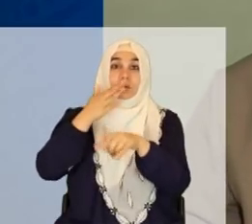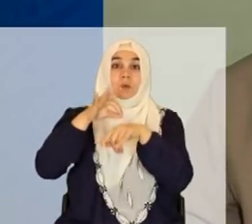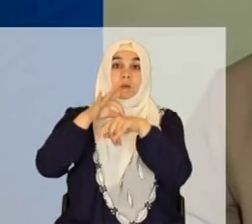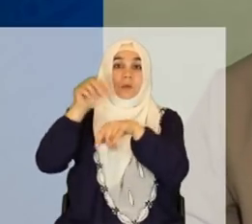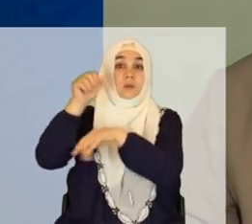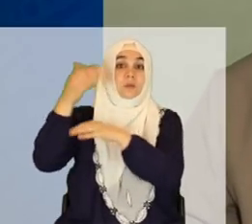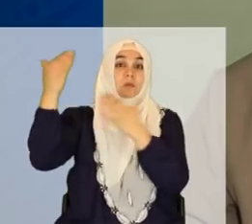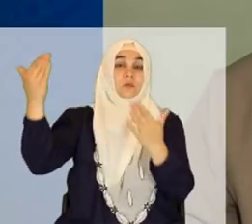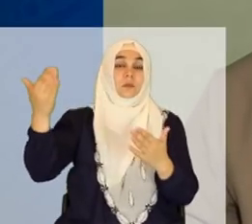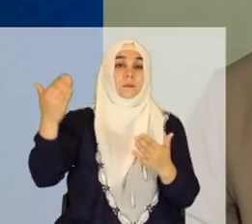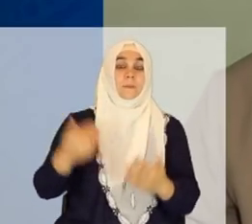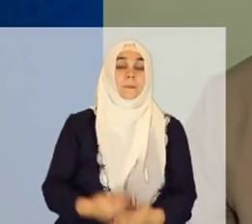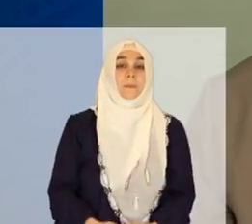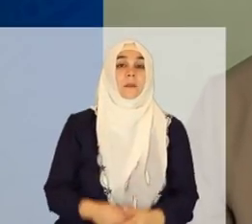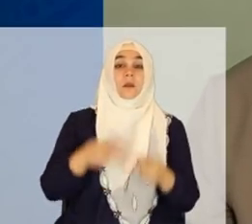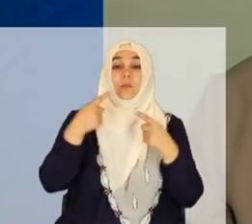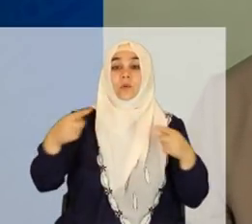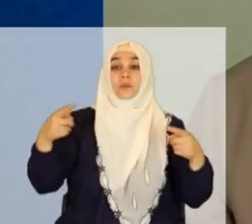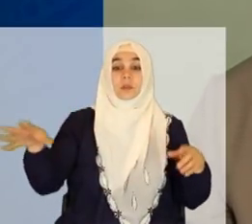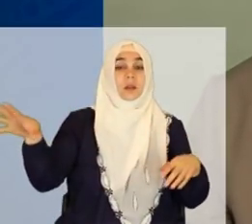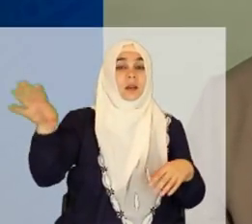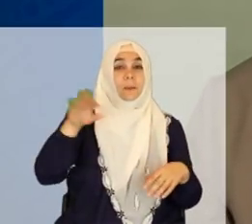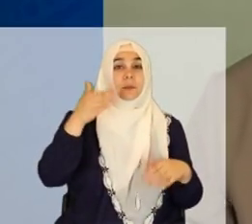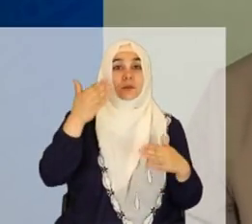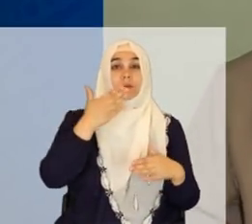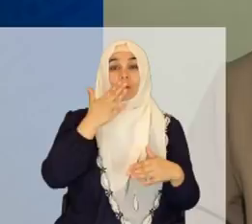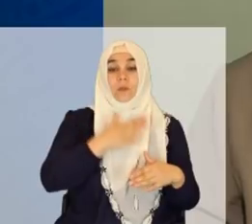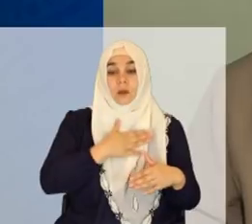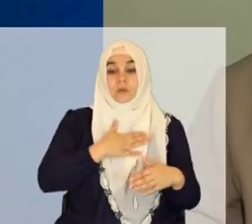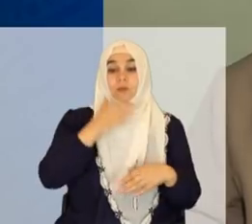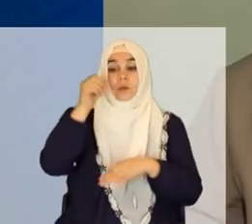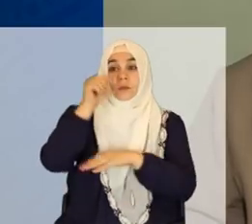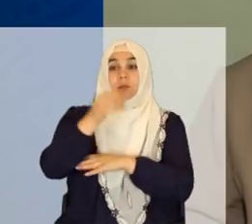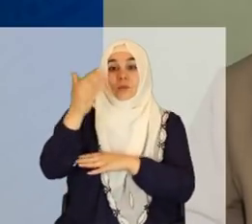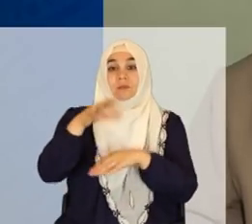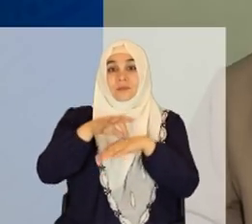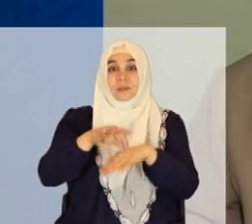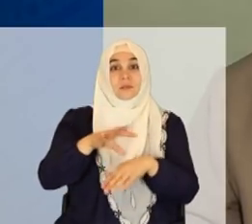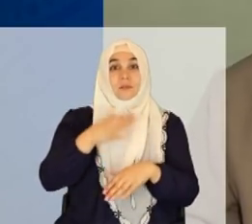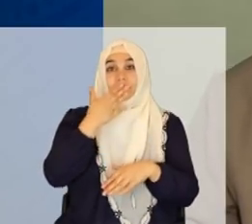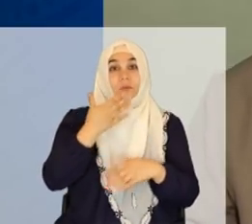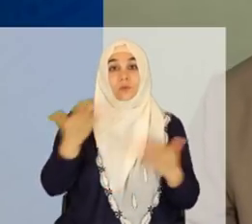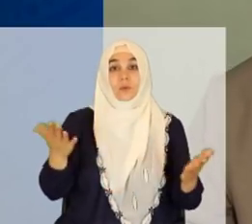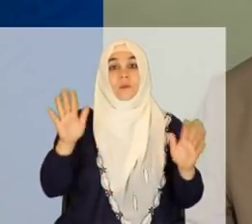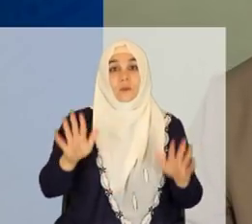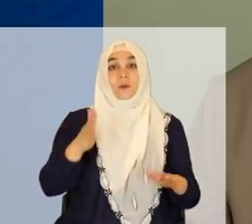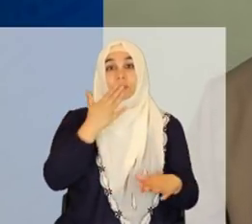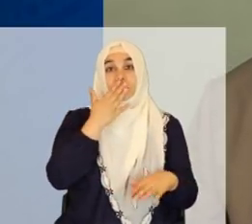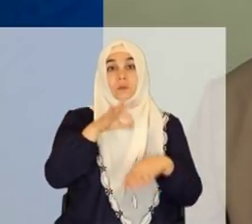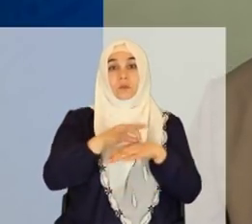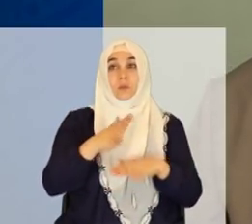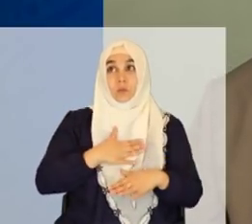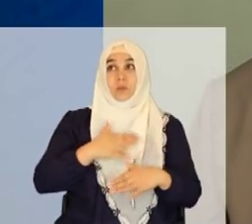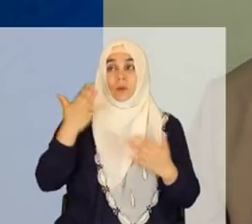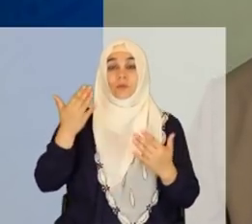ibodatidir. Boshqa ibodatlarni birortasini Alloh taolo men uchun demagan. Faqat ro'zani men